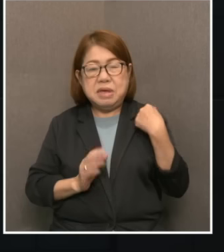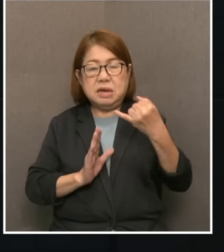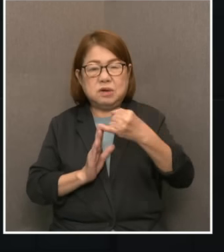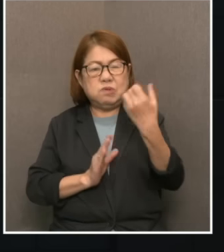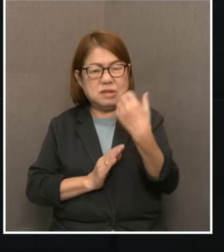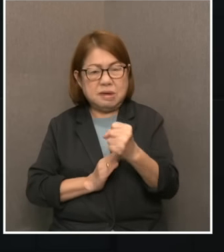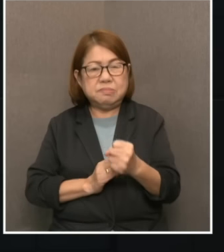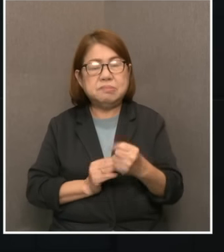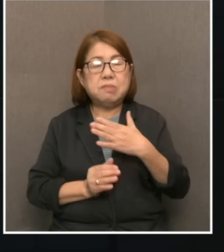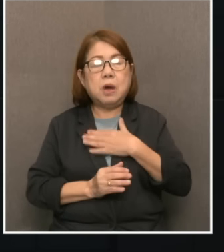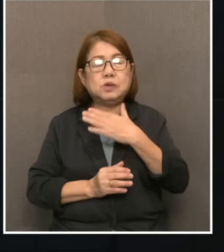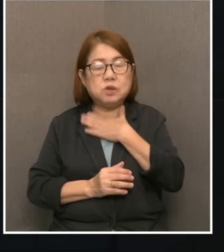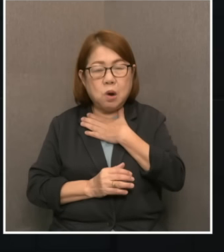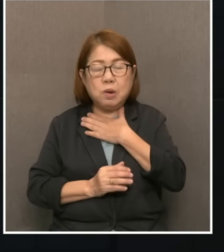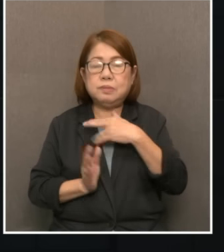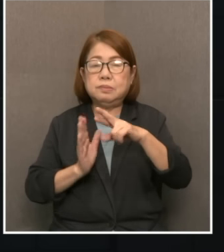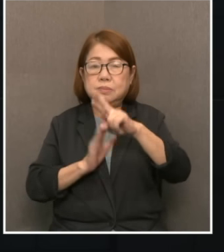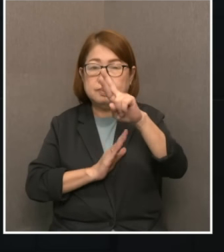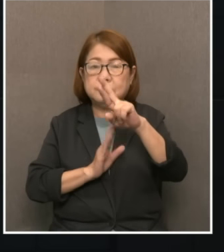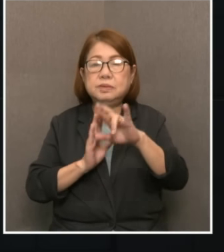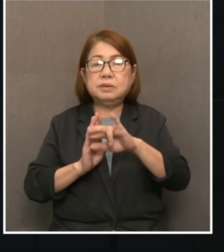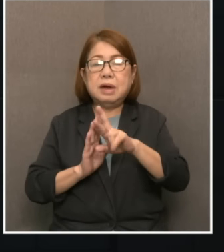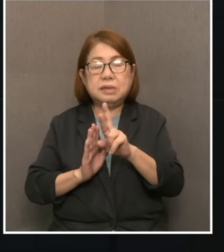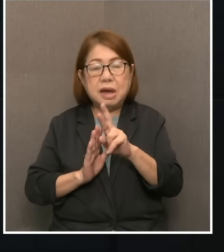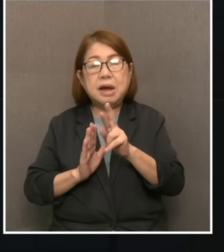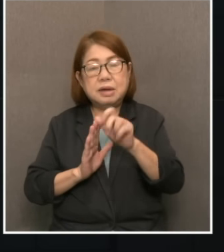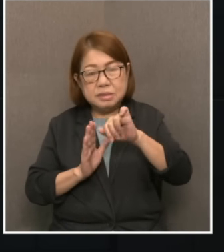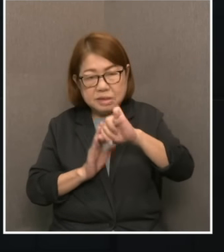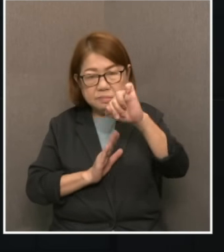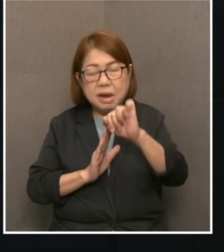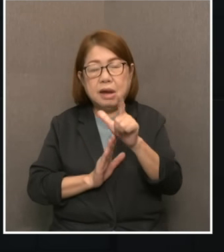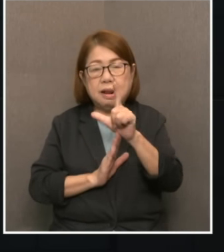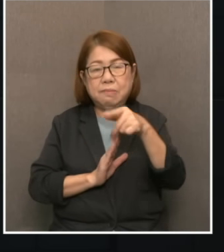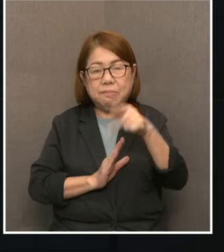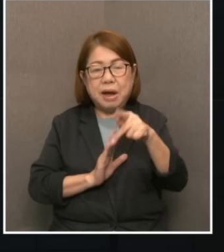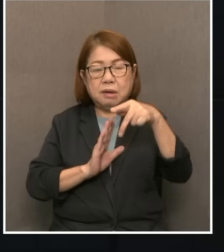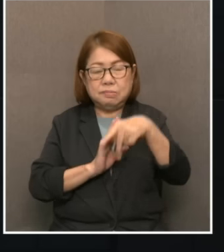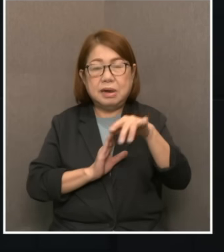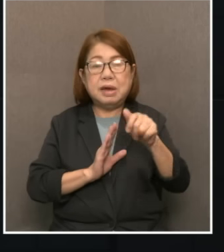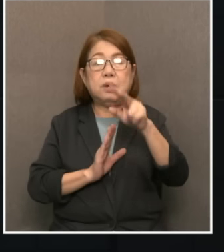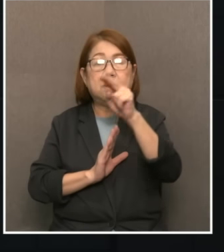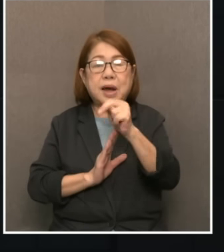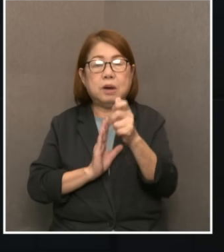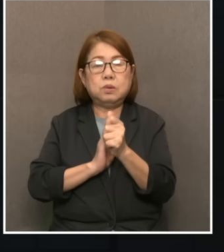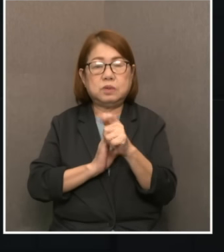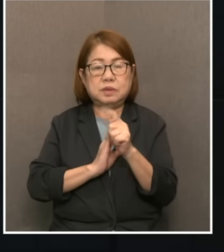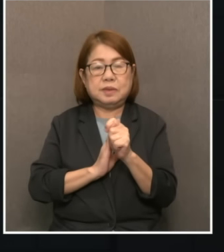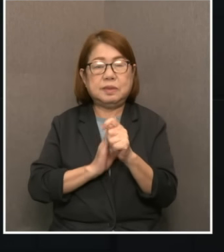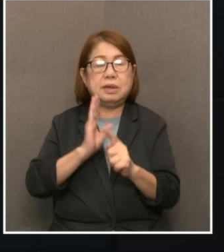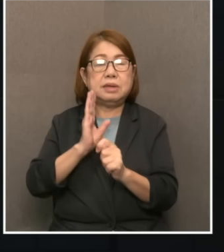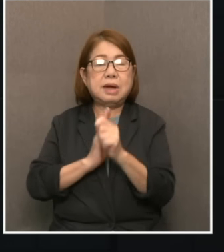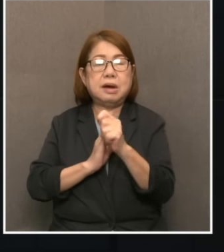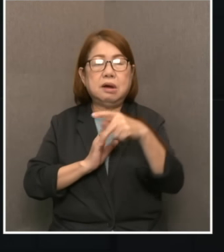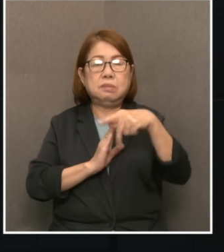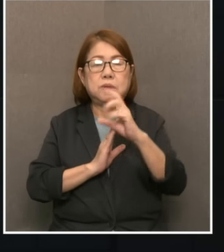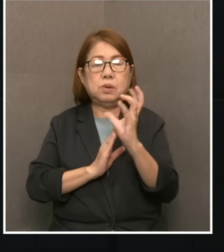บริเวณแมห้สอน เชียใหม่ เชีงราย ลำปาง พยาว น่าน อุตรดิต ตาก พิศนุ